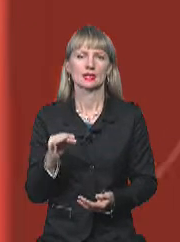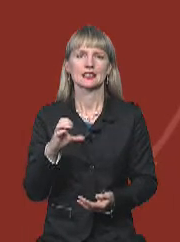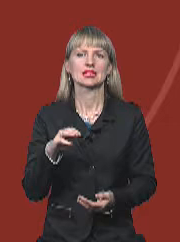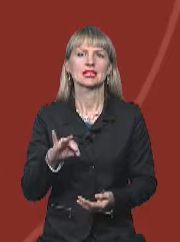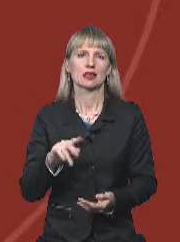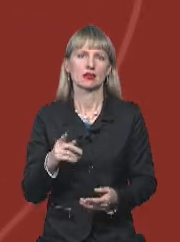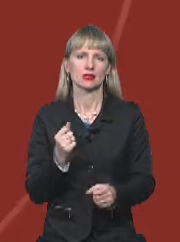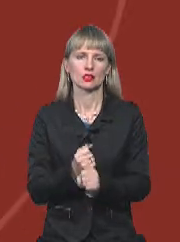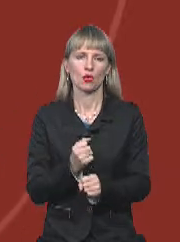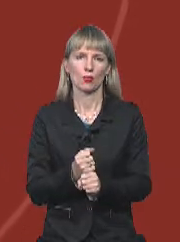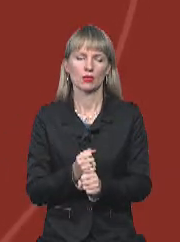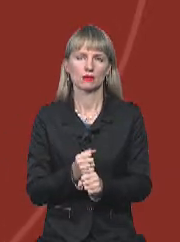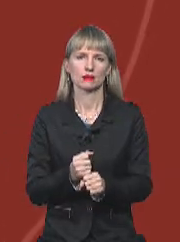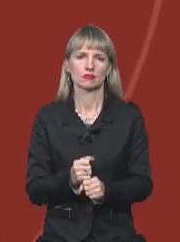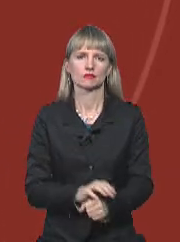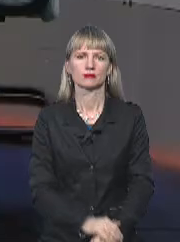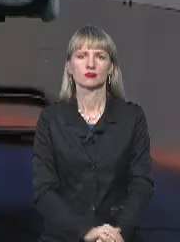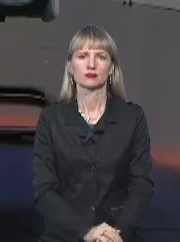зроблено.